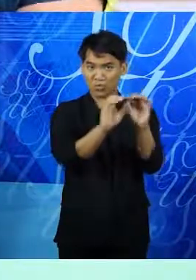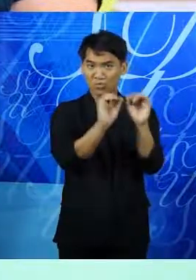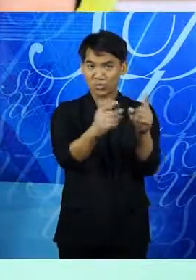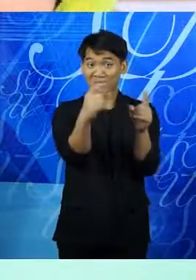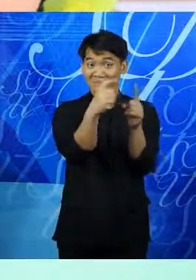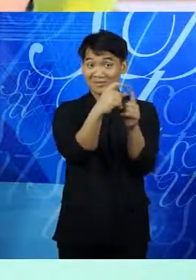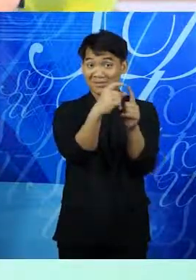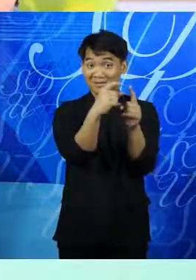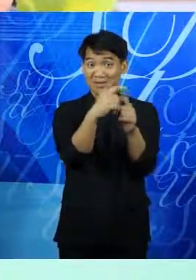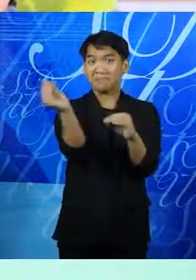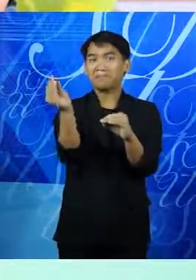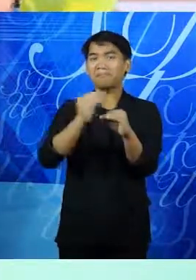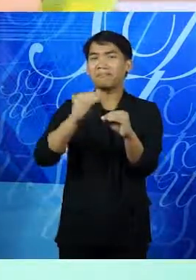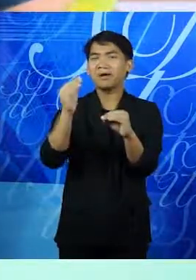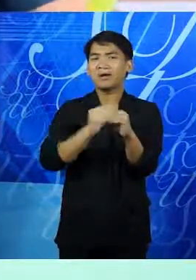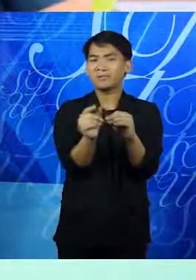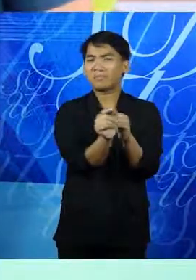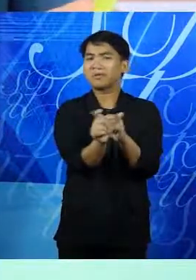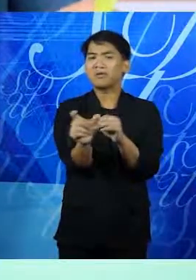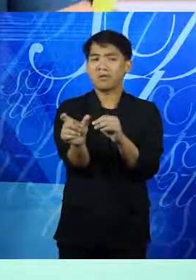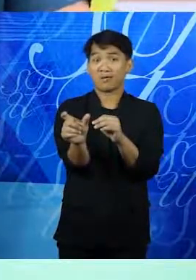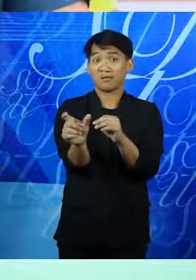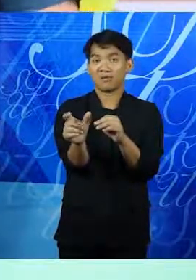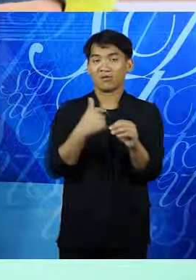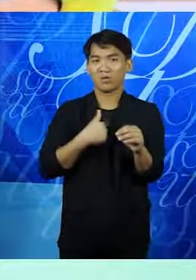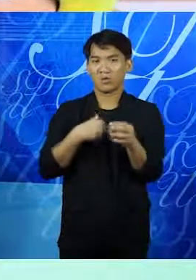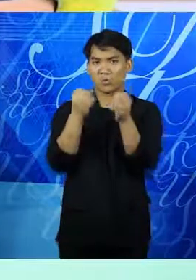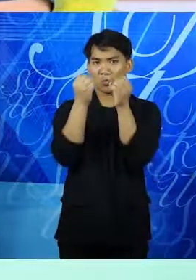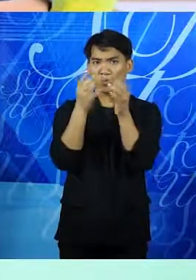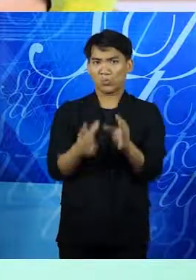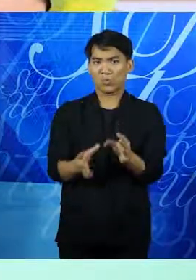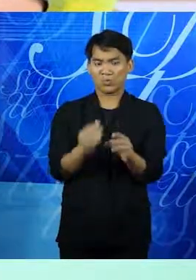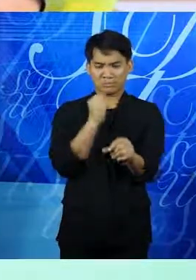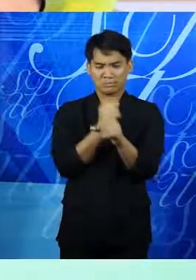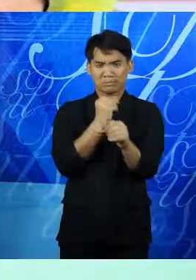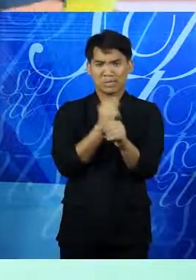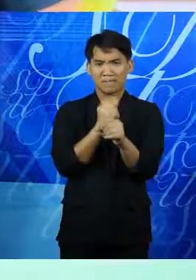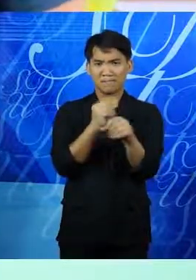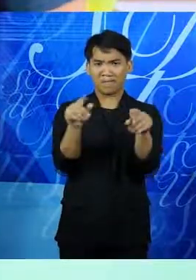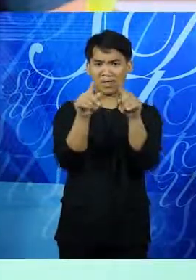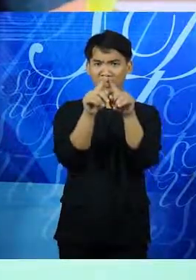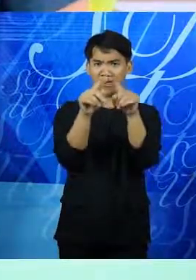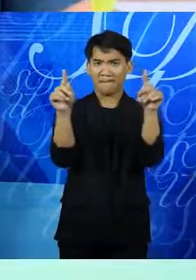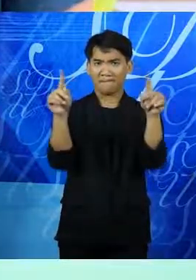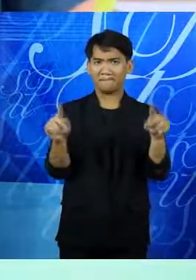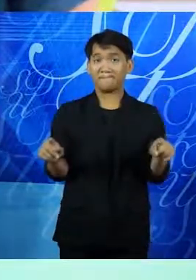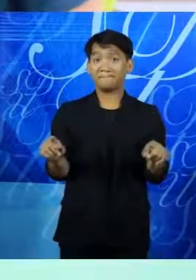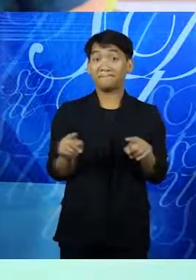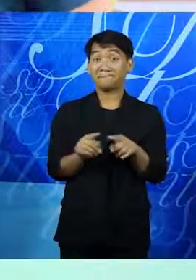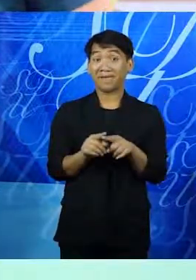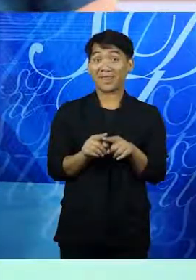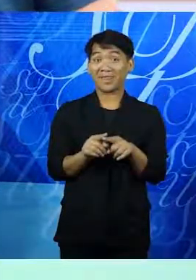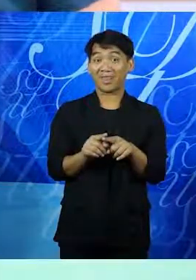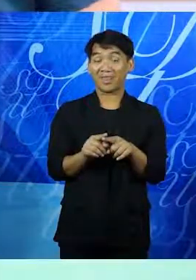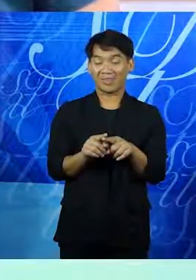คำขยายโดยคุณครูนะคะหรือผู้ฝึกเนี่ยนะคะก็จะต้องทำแผ่นนะคะขึ้นมาอีกนะคะเป็นแผ่น